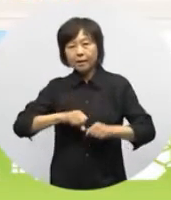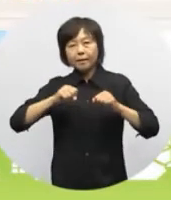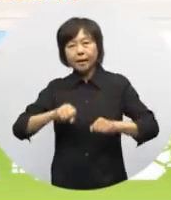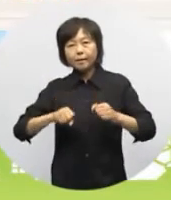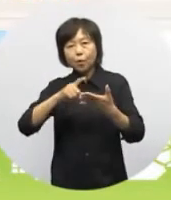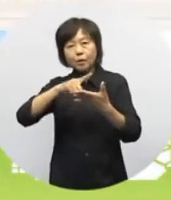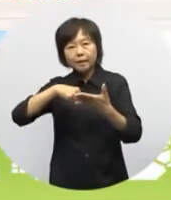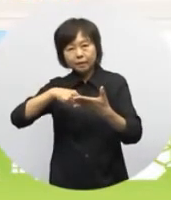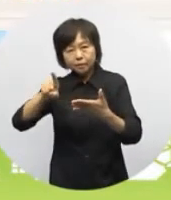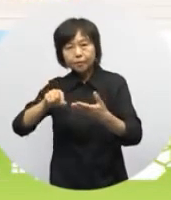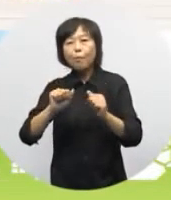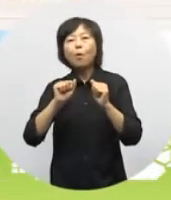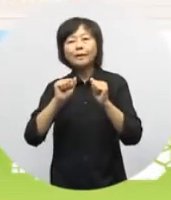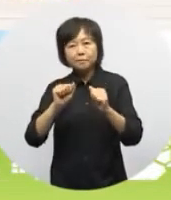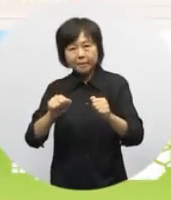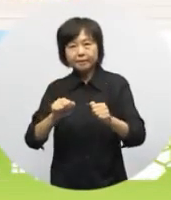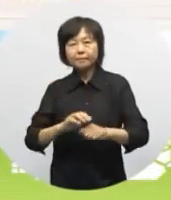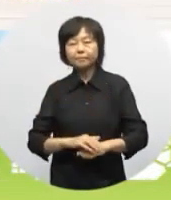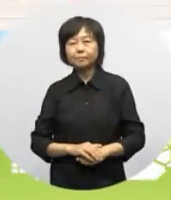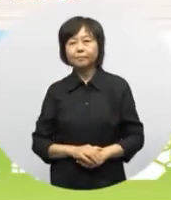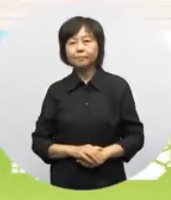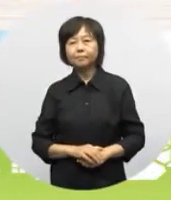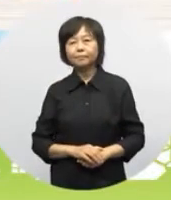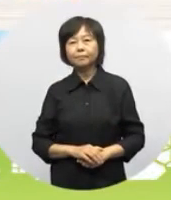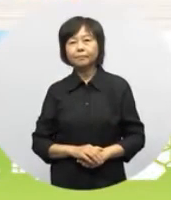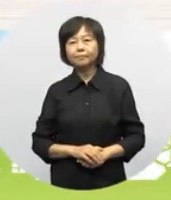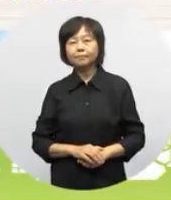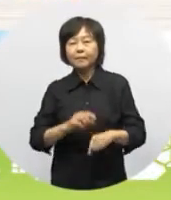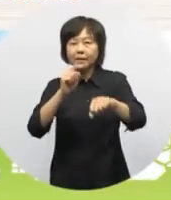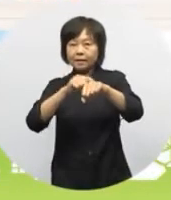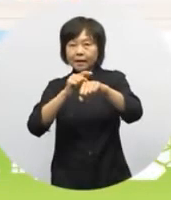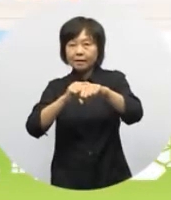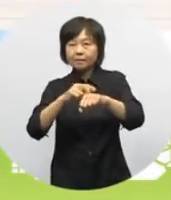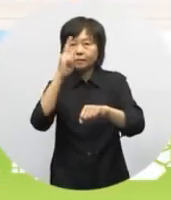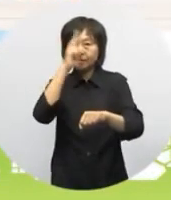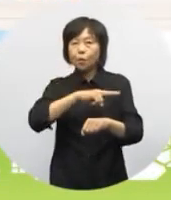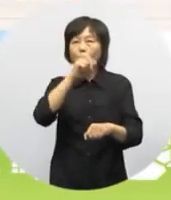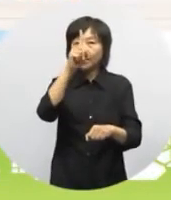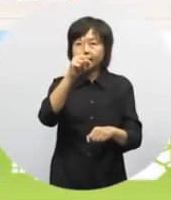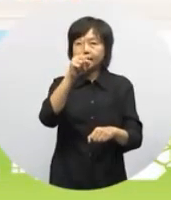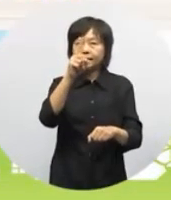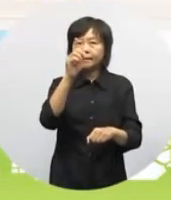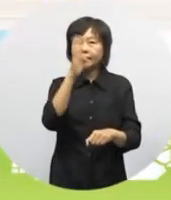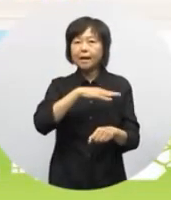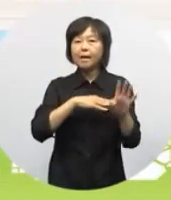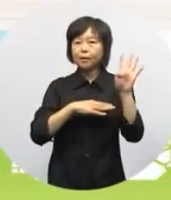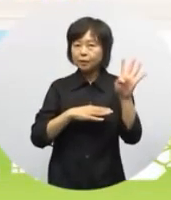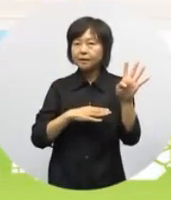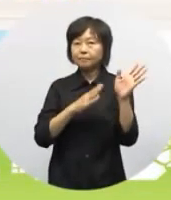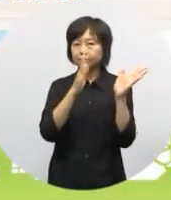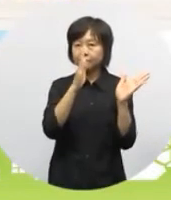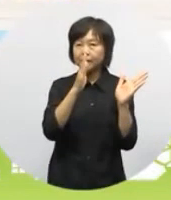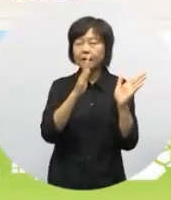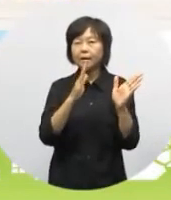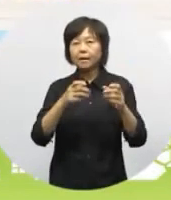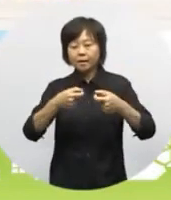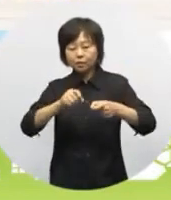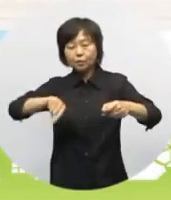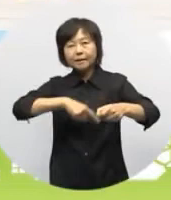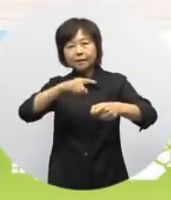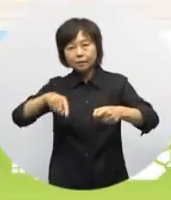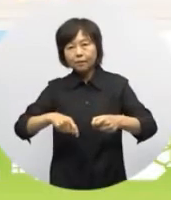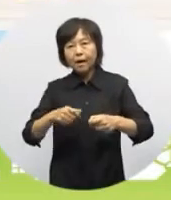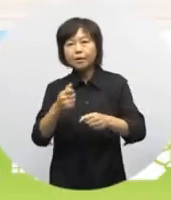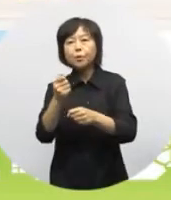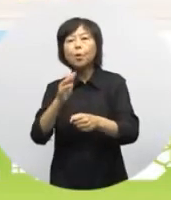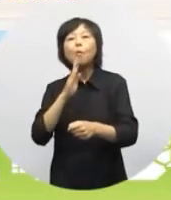ックなども実施します。 時間は午後1時から4時までです。詳しくは